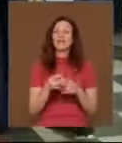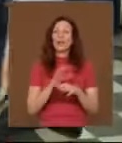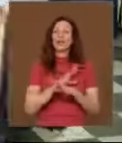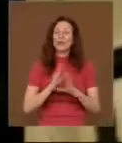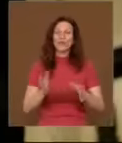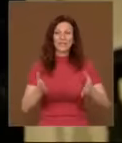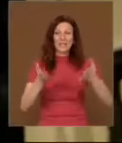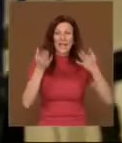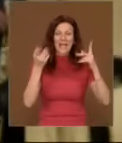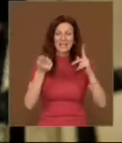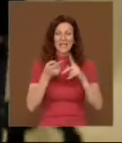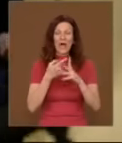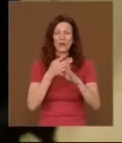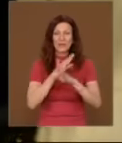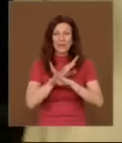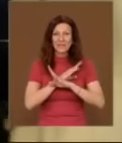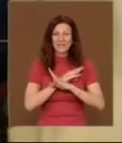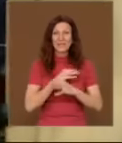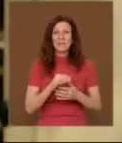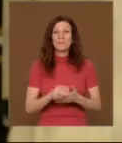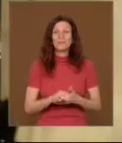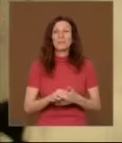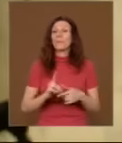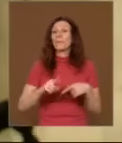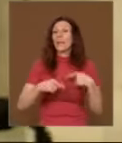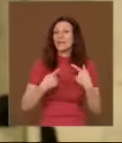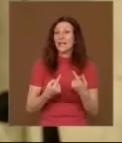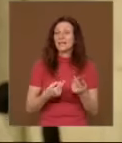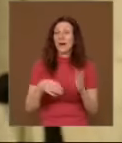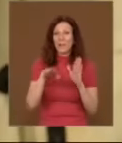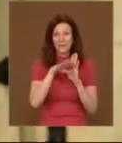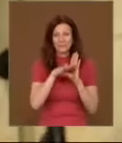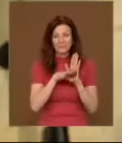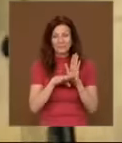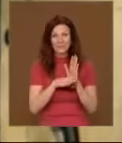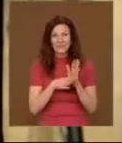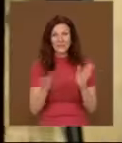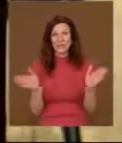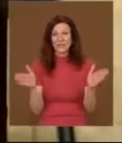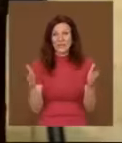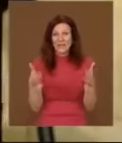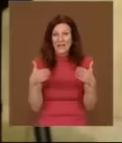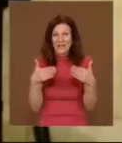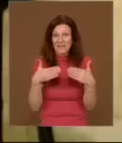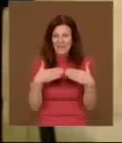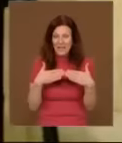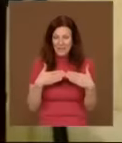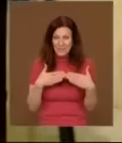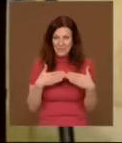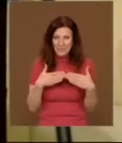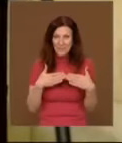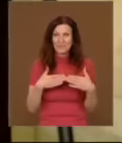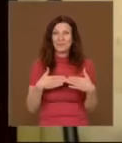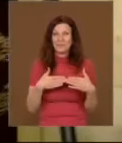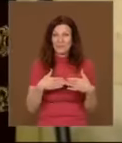Следва едно последование, интересно последование, при което при затворена врата, при затворените